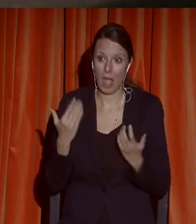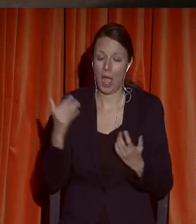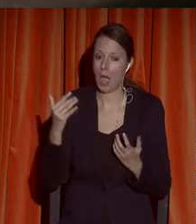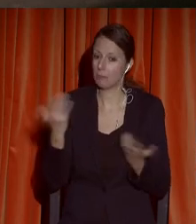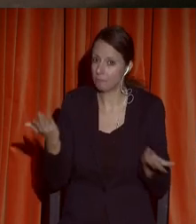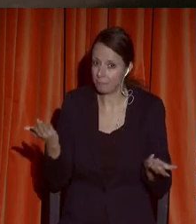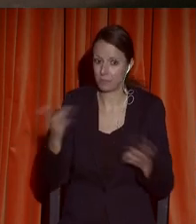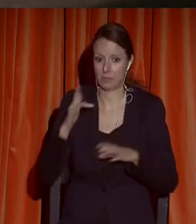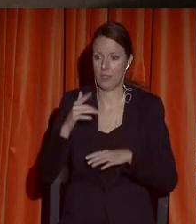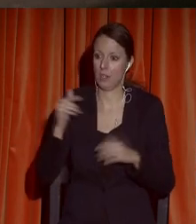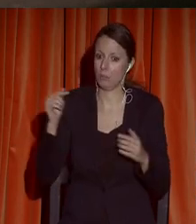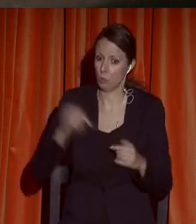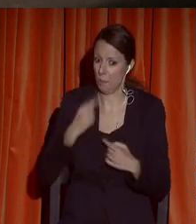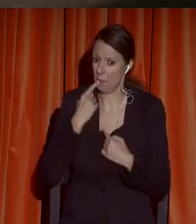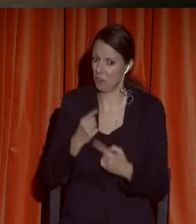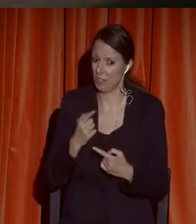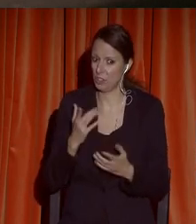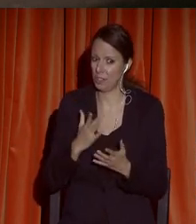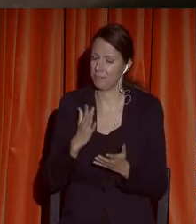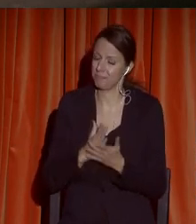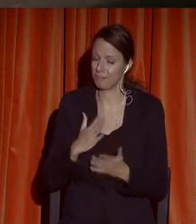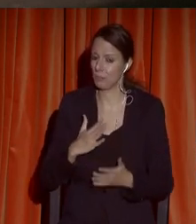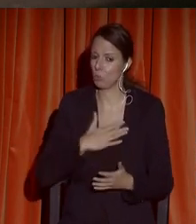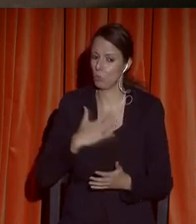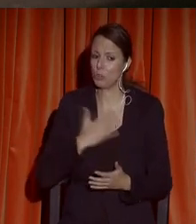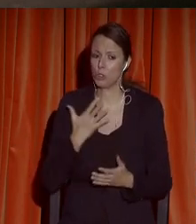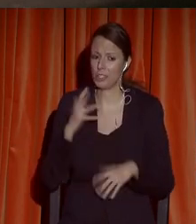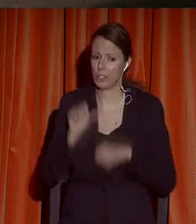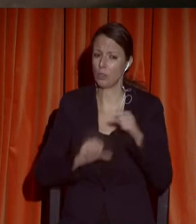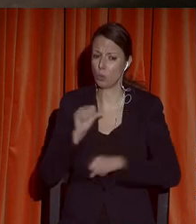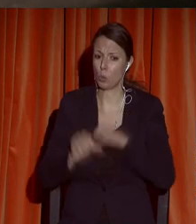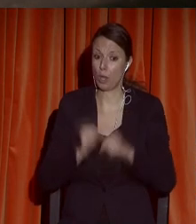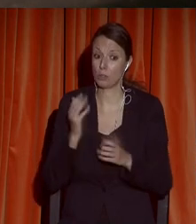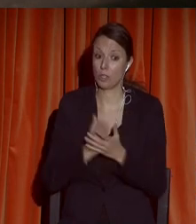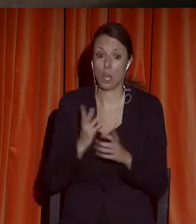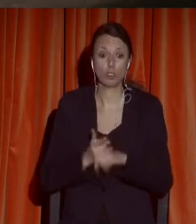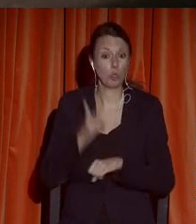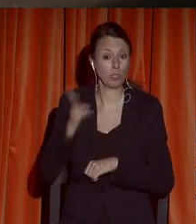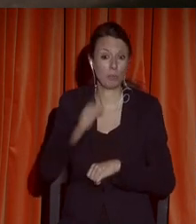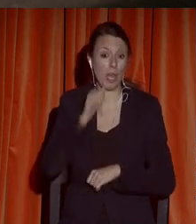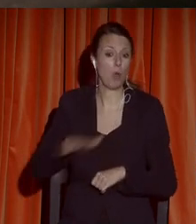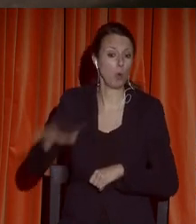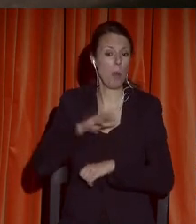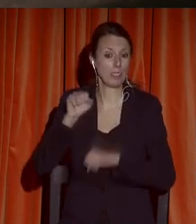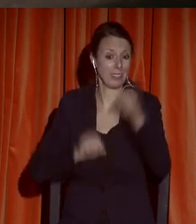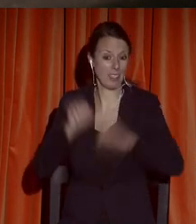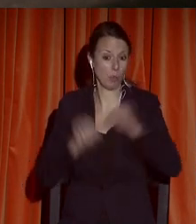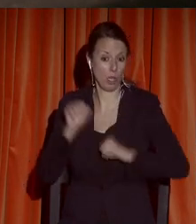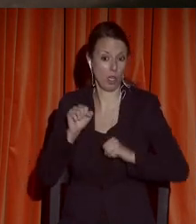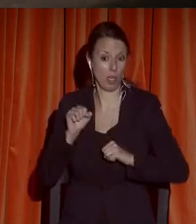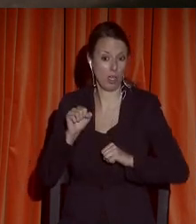mam takie nieodparte wrażenie, że od wielu lat raczej dostęp do Europejskiego Trybunału jest